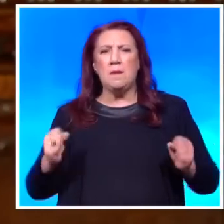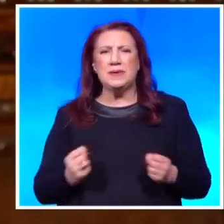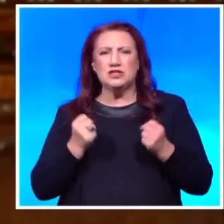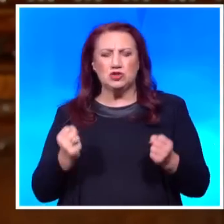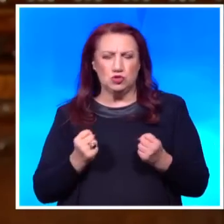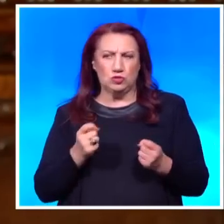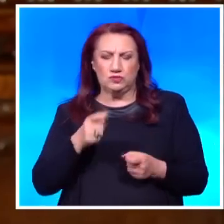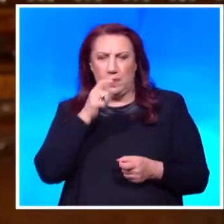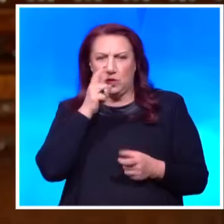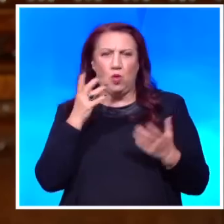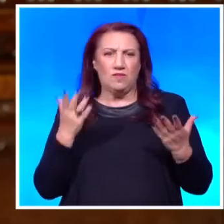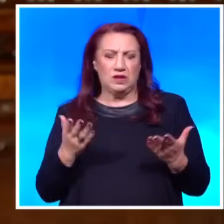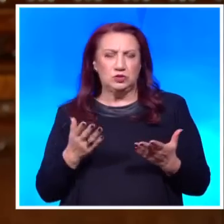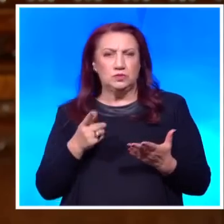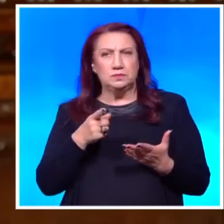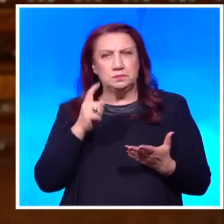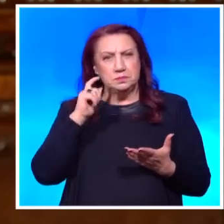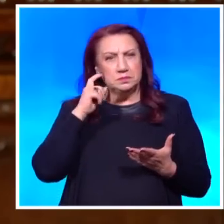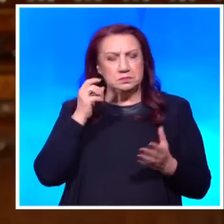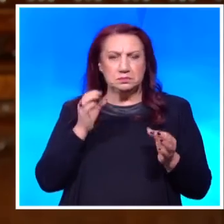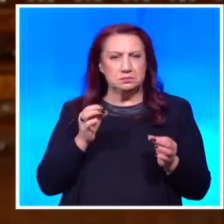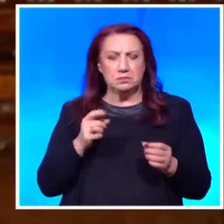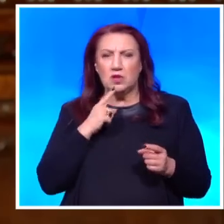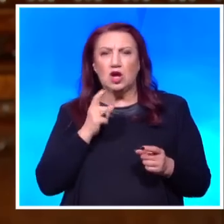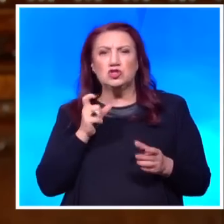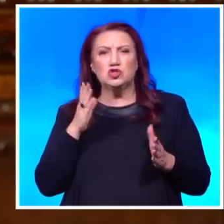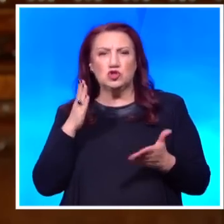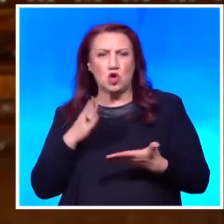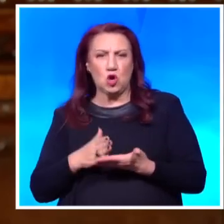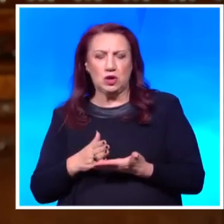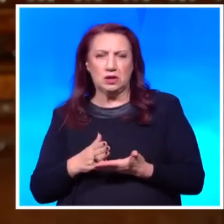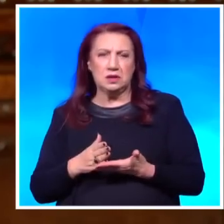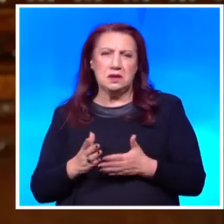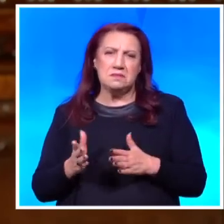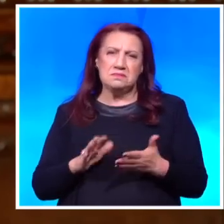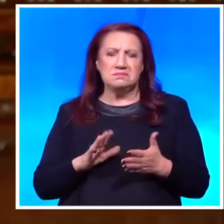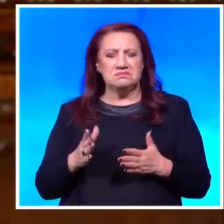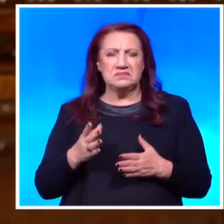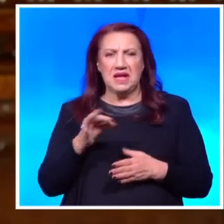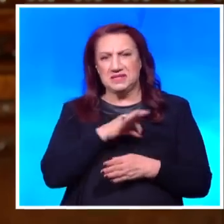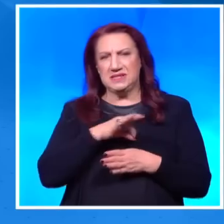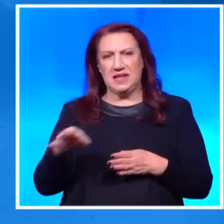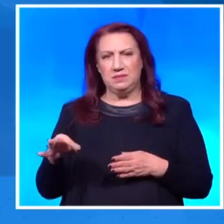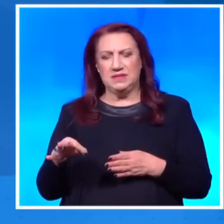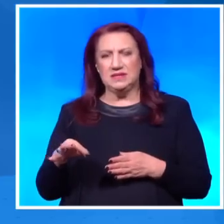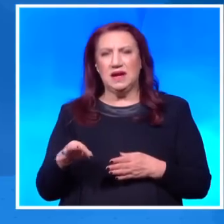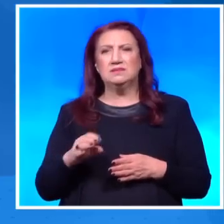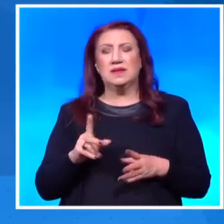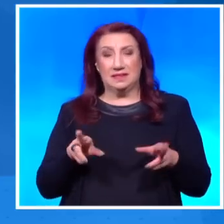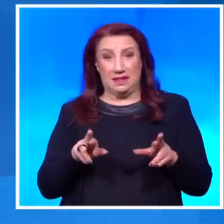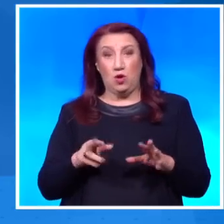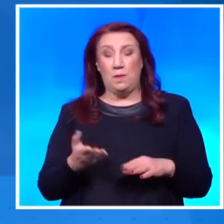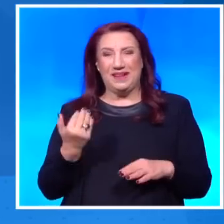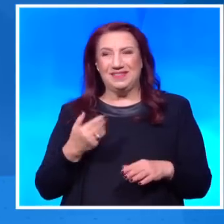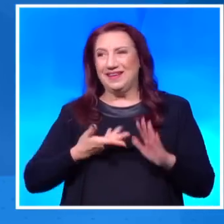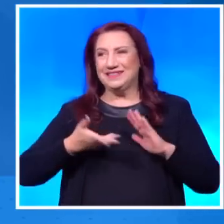случай. Какъв срок си представяте, че е реалистичен? Седмици. Стига да не хванем съдебната ваканция, разбира се. Днес